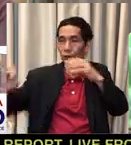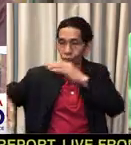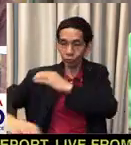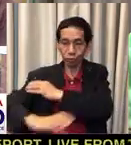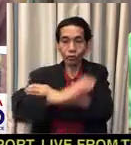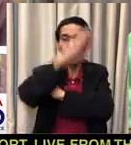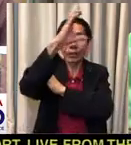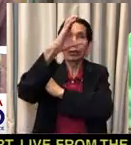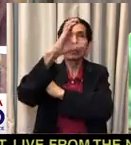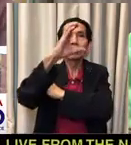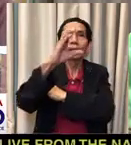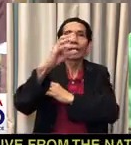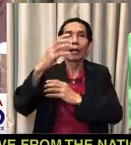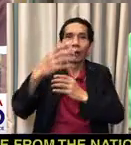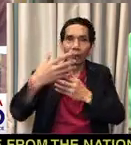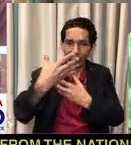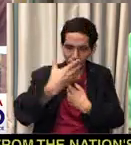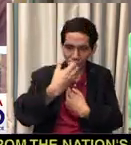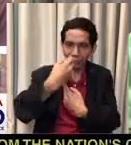Oh, parang siya kinukuha.